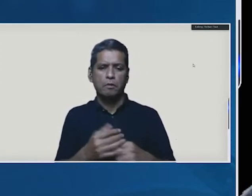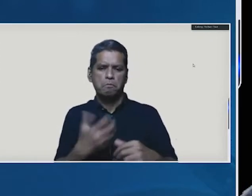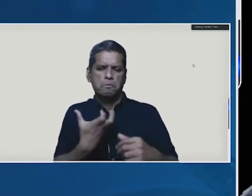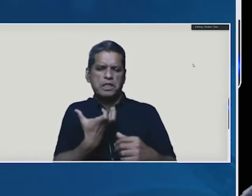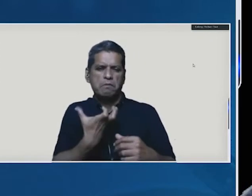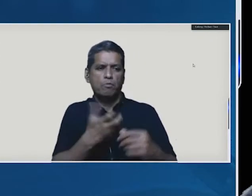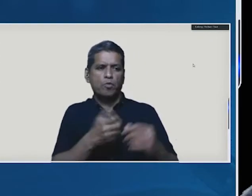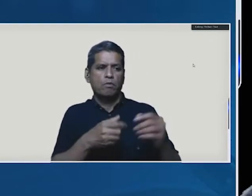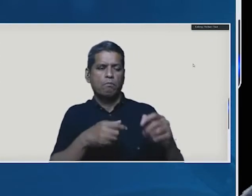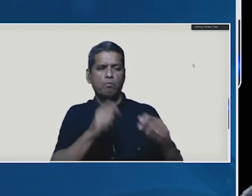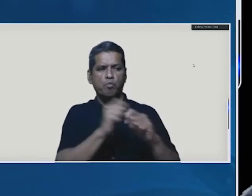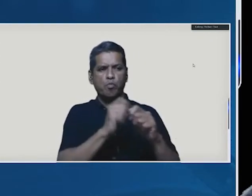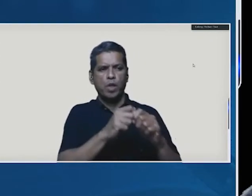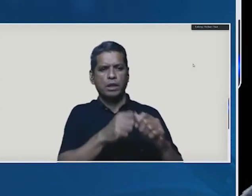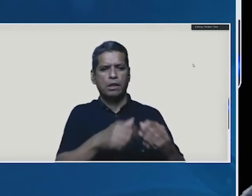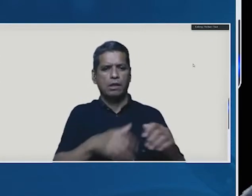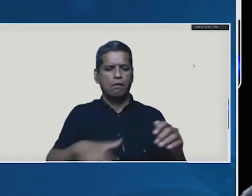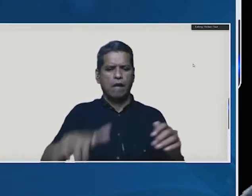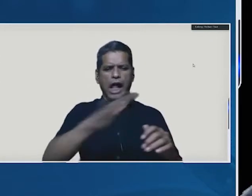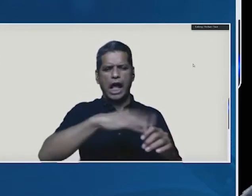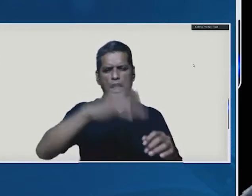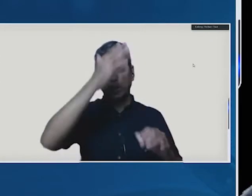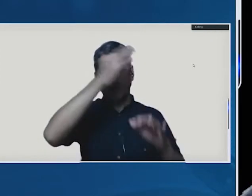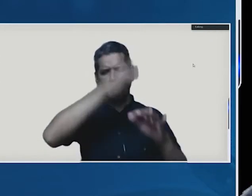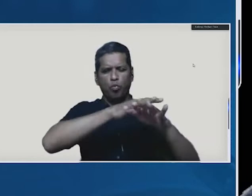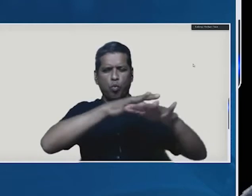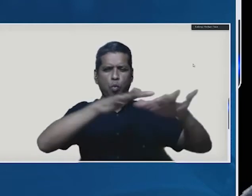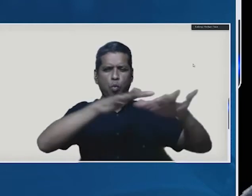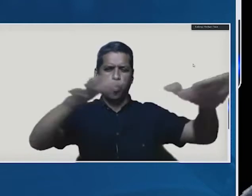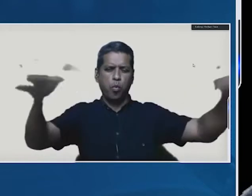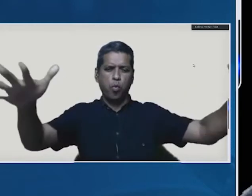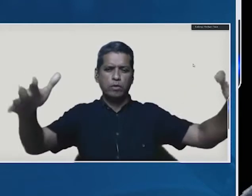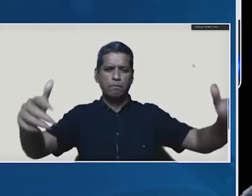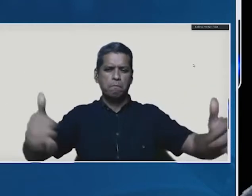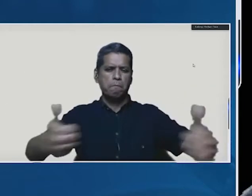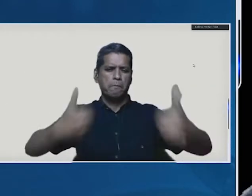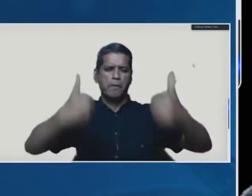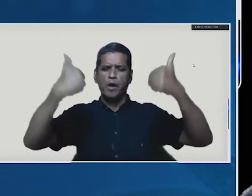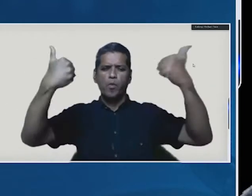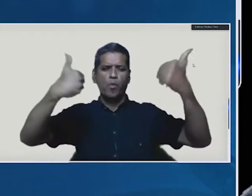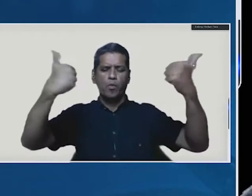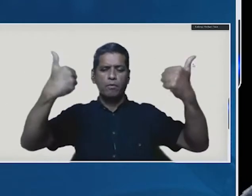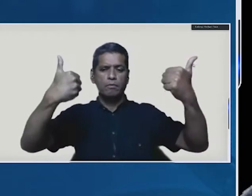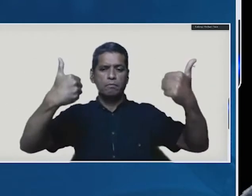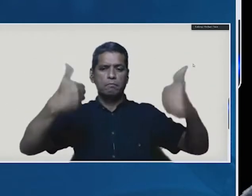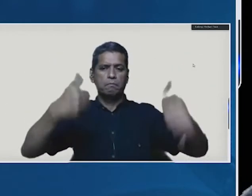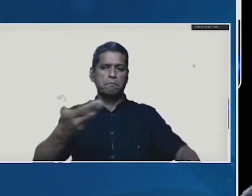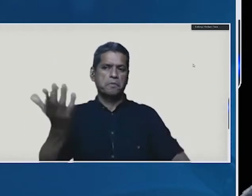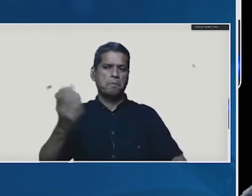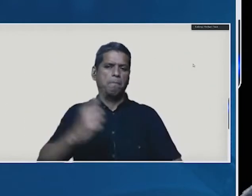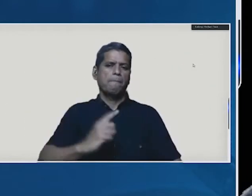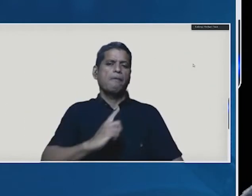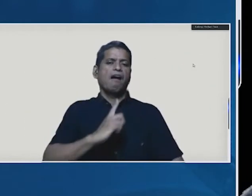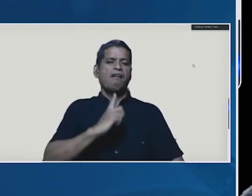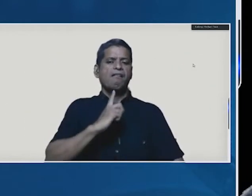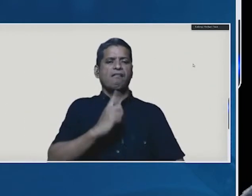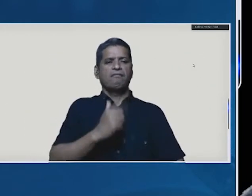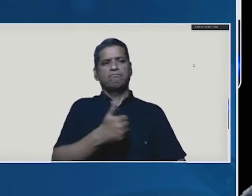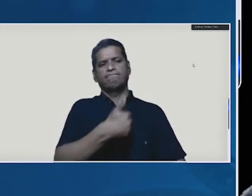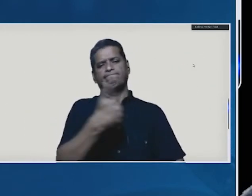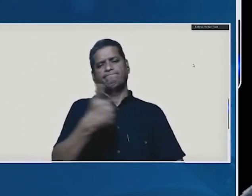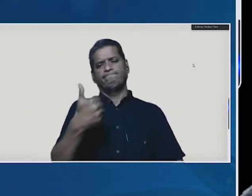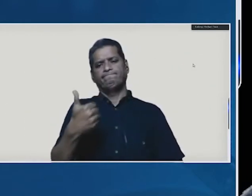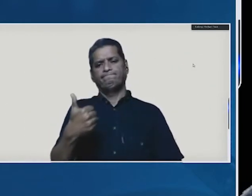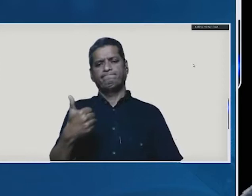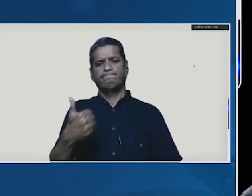besar dan yang sangat megah dan dia merasa bangga dengan bangunan itu bahkan saudara